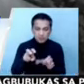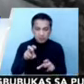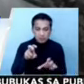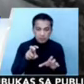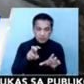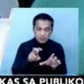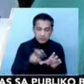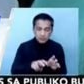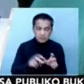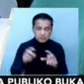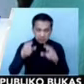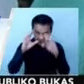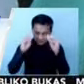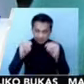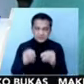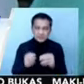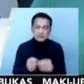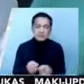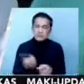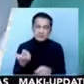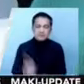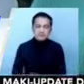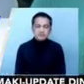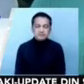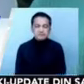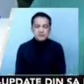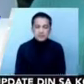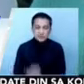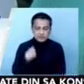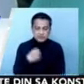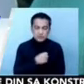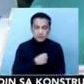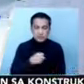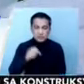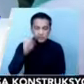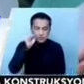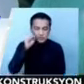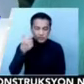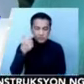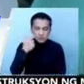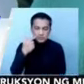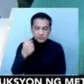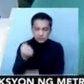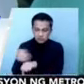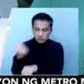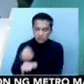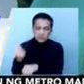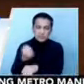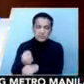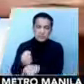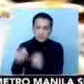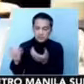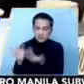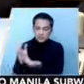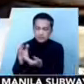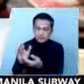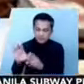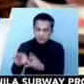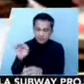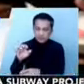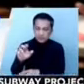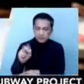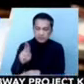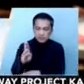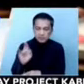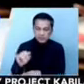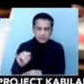bilang mayor. Naniniwala naman si Senator Sherwin Gatchalian na solid na ebidensya ang findings ng NBI. Sabi niya, hindi na